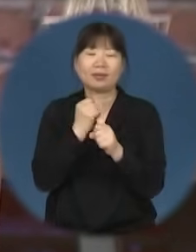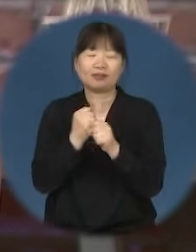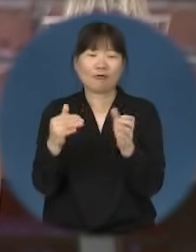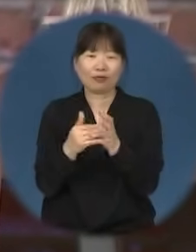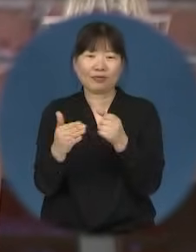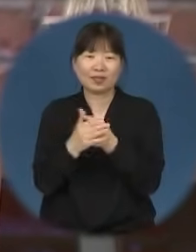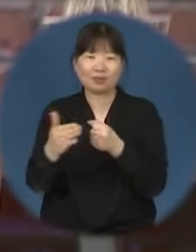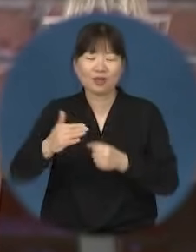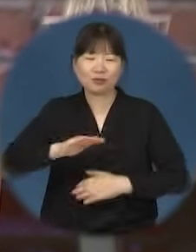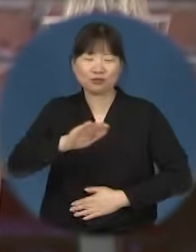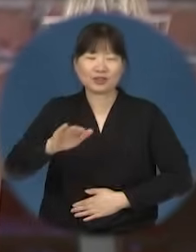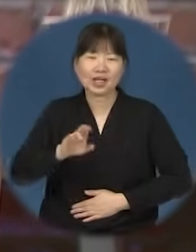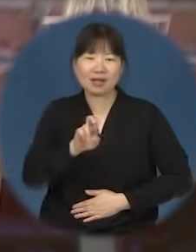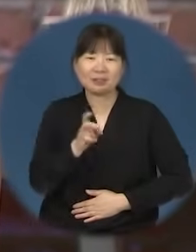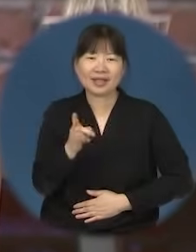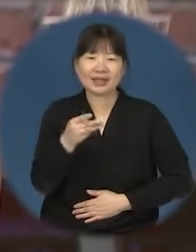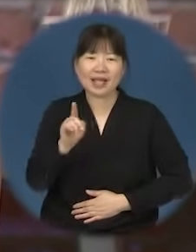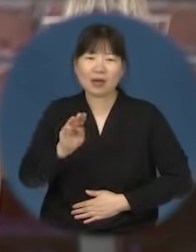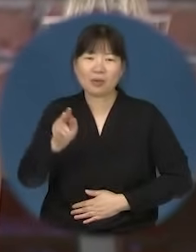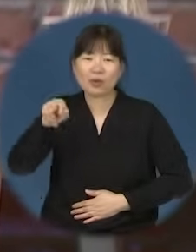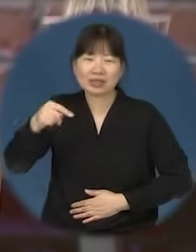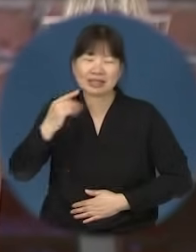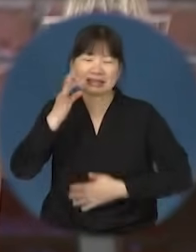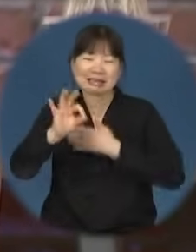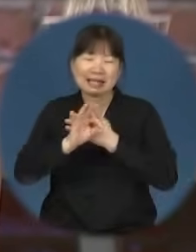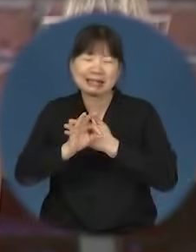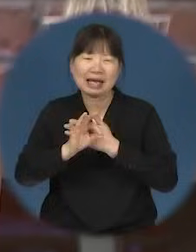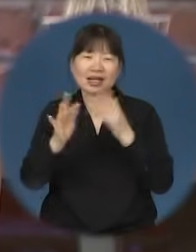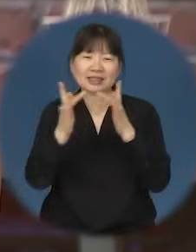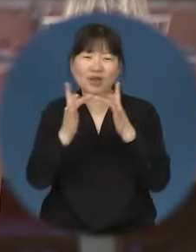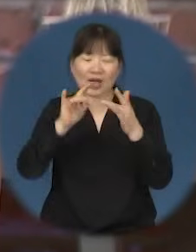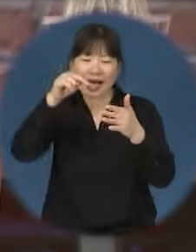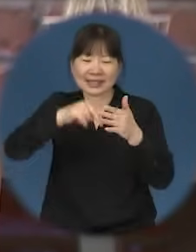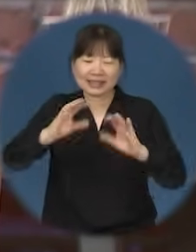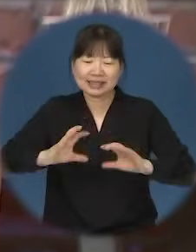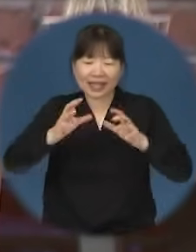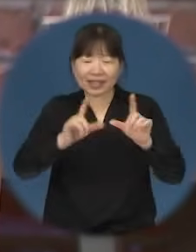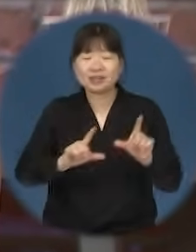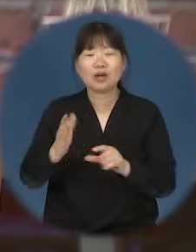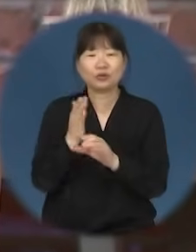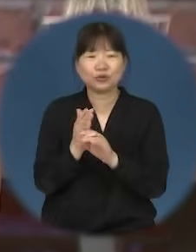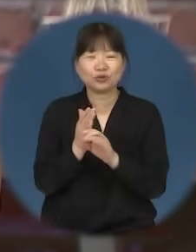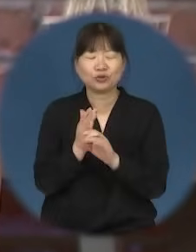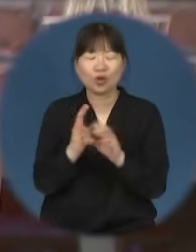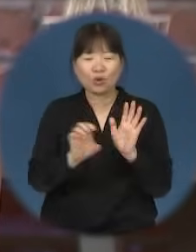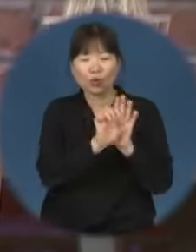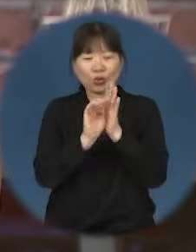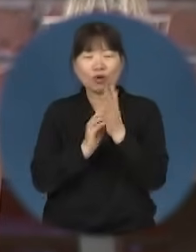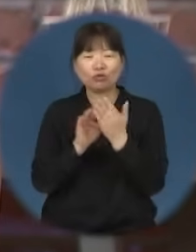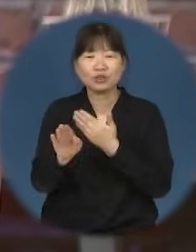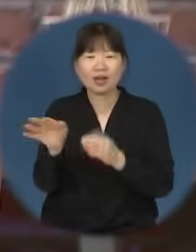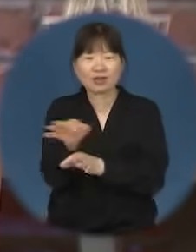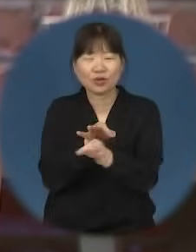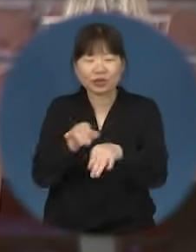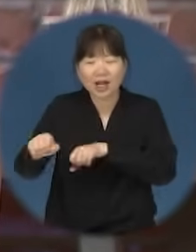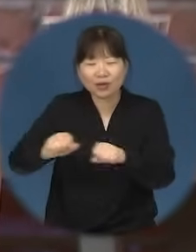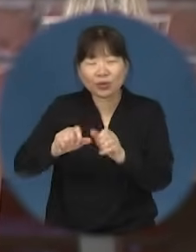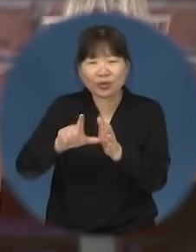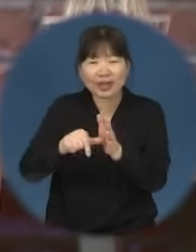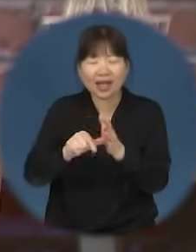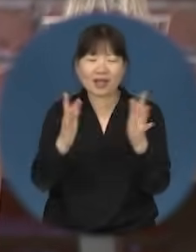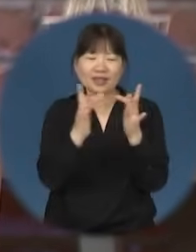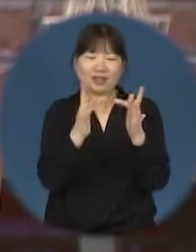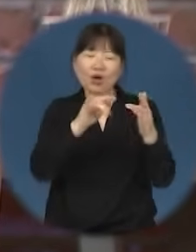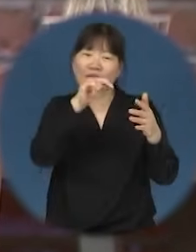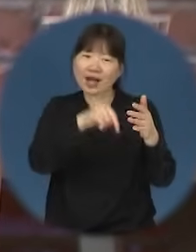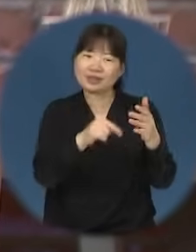그래서 우리가 요즘 메타버스에서 가상세계에서 많이 살잖아요. 특히 이제 코로나 이후에 많은 경제활동이